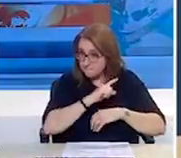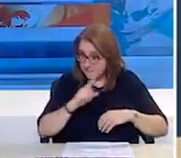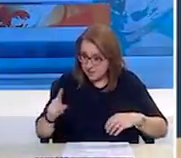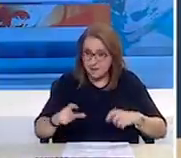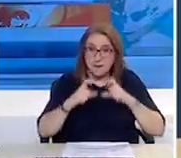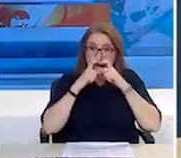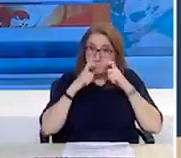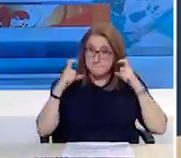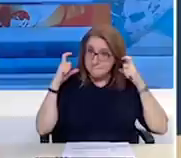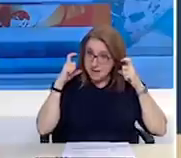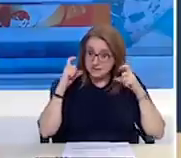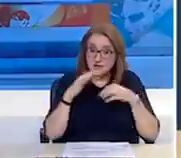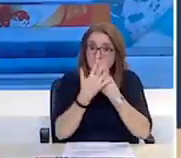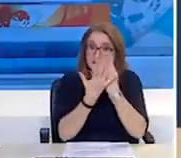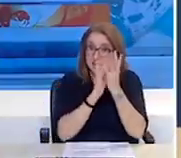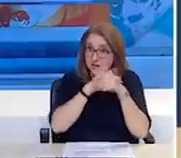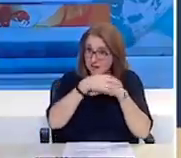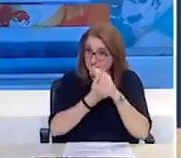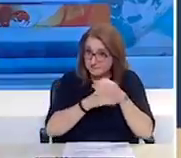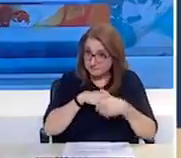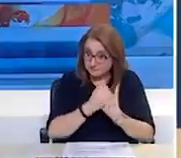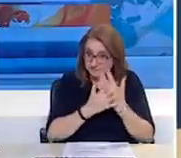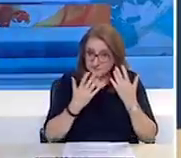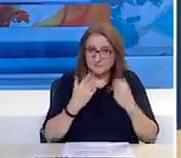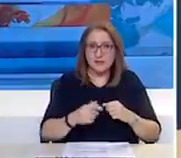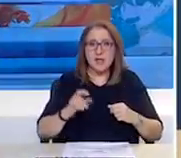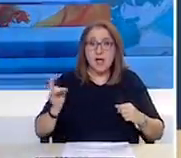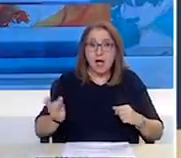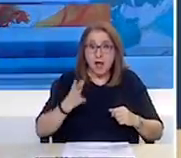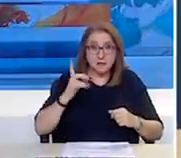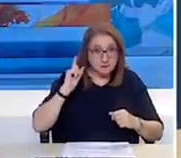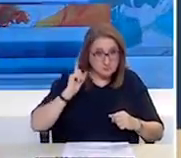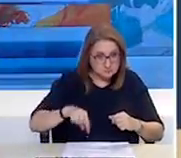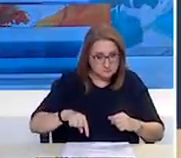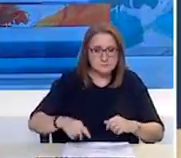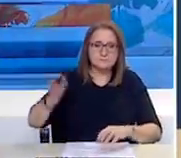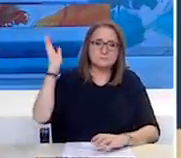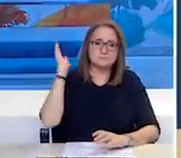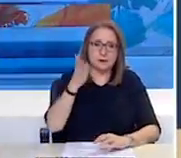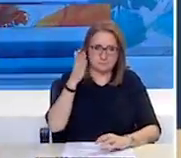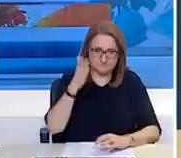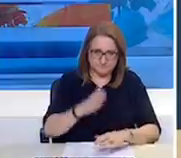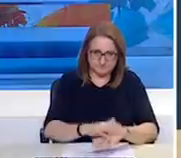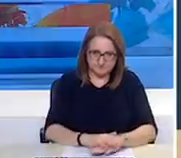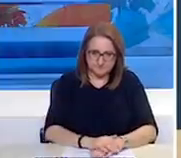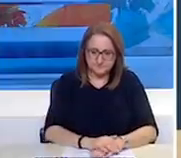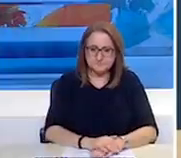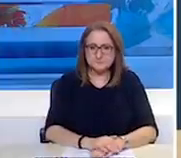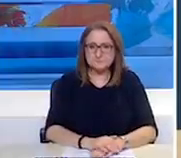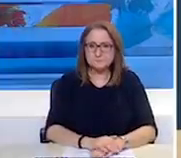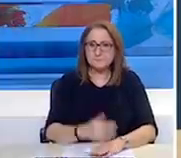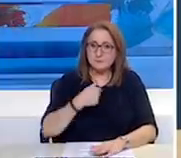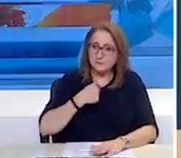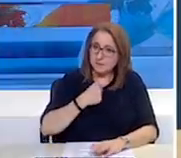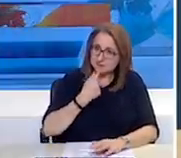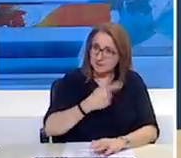μάσκα και την υγιεινή των χεριών. Για τις παραβάσεις των κανόνων προβλέπονται διοικητικές κυρώσεις. Υπενθυμίζουμε στους πολίτες